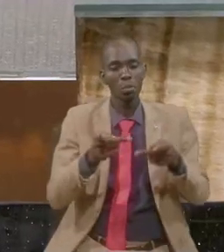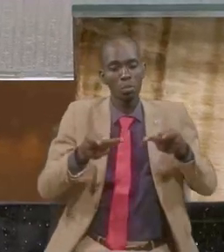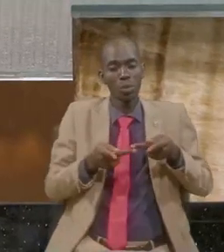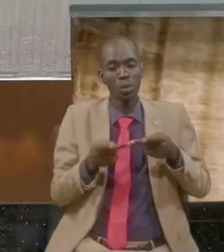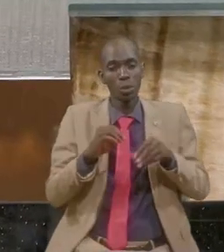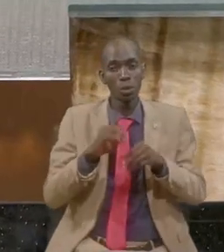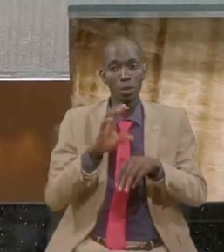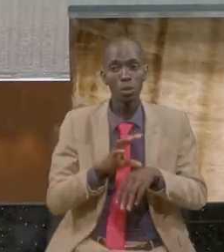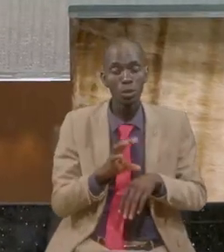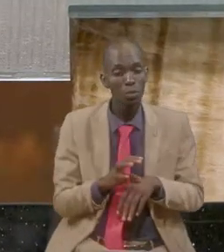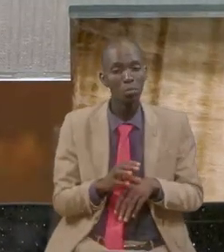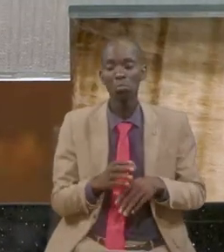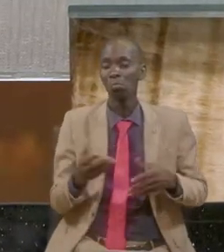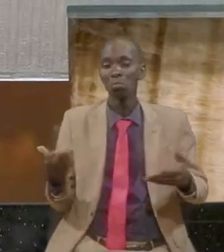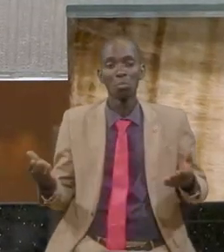ami,